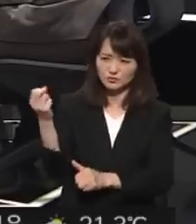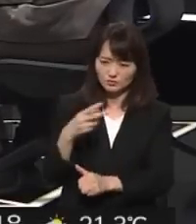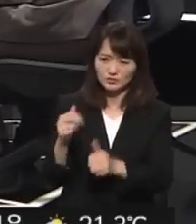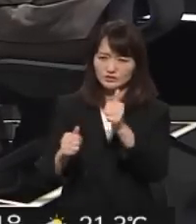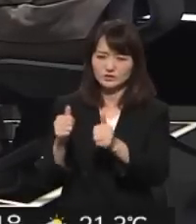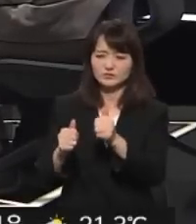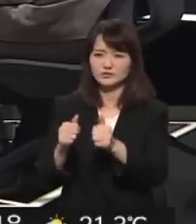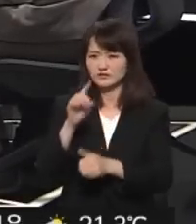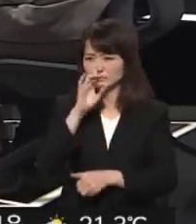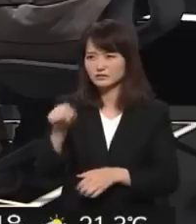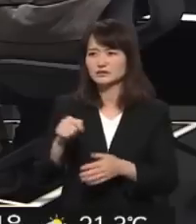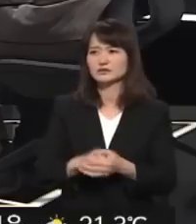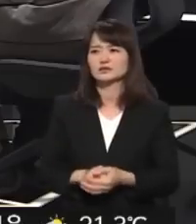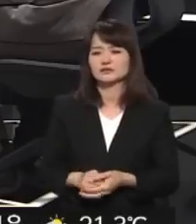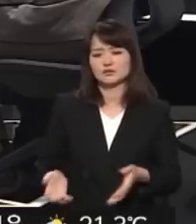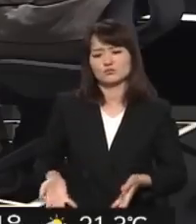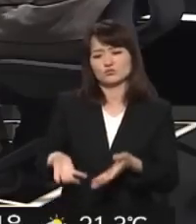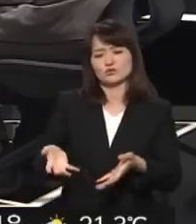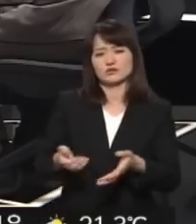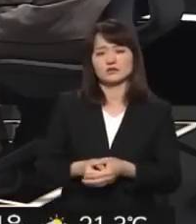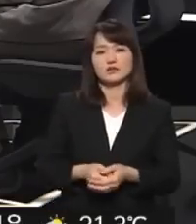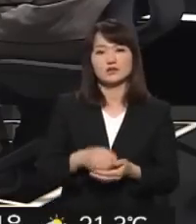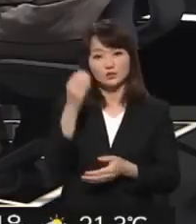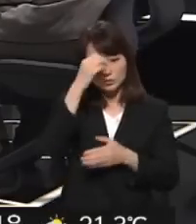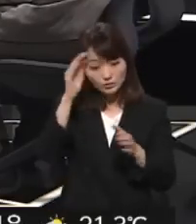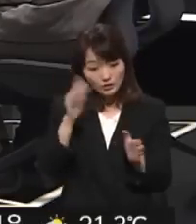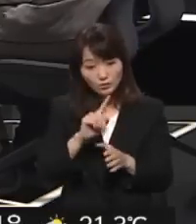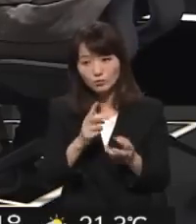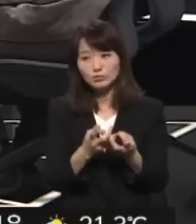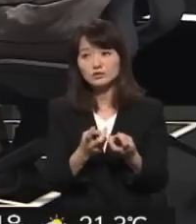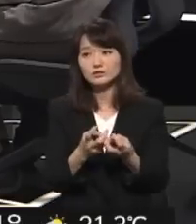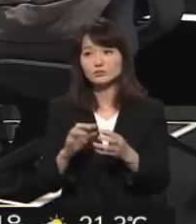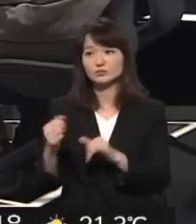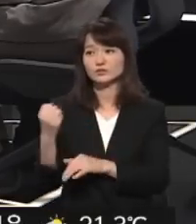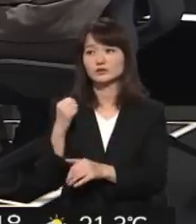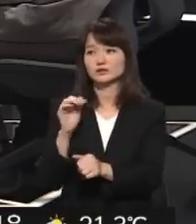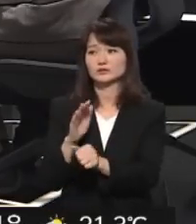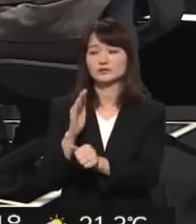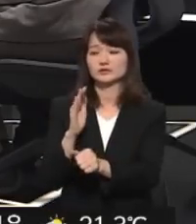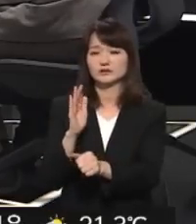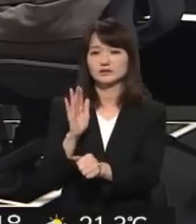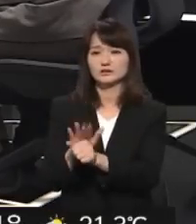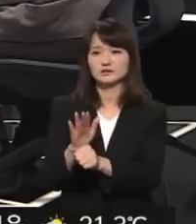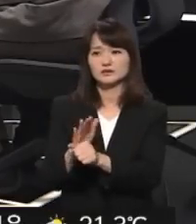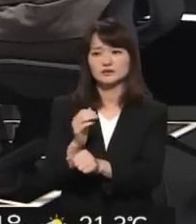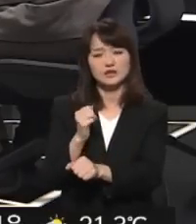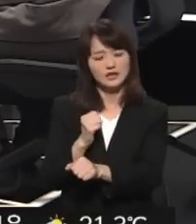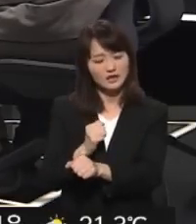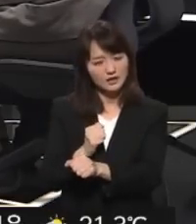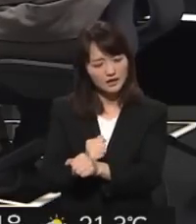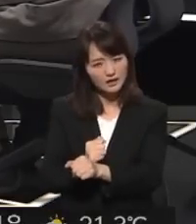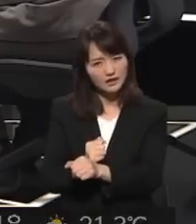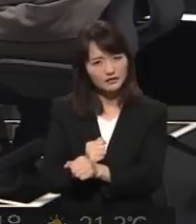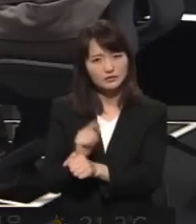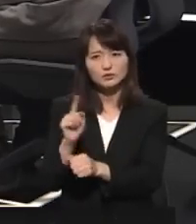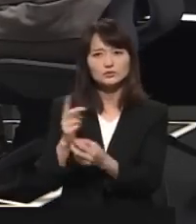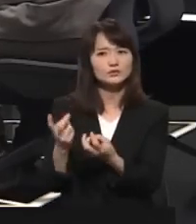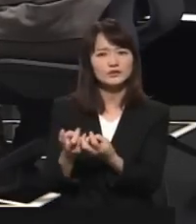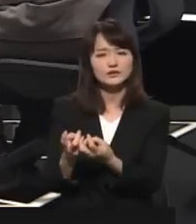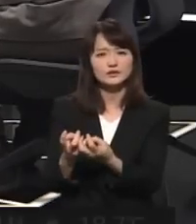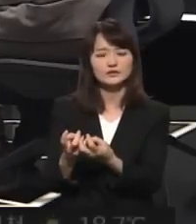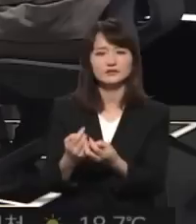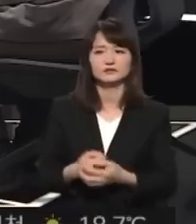이거는 장려해줄 일이고 오히려 이런 친구들 저희가 어떻게 저희 당을 지지하게끔 만들까를 생각해야 되는데 전 부적절한